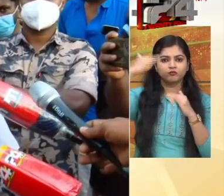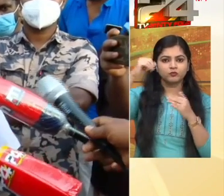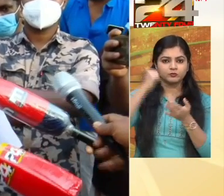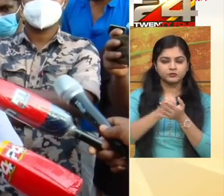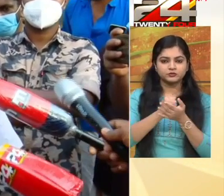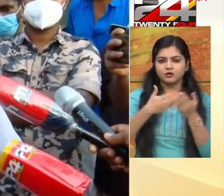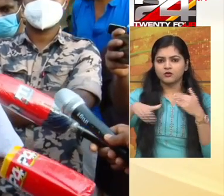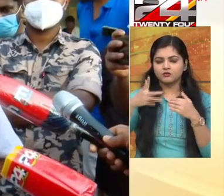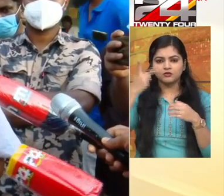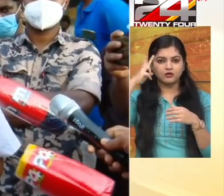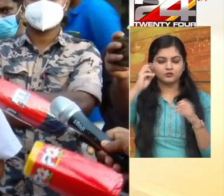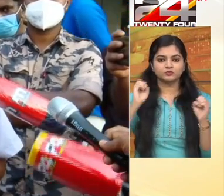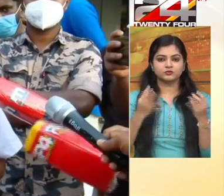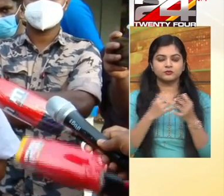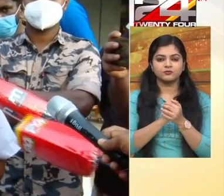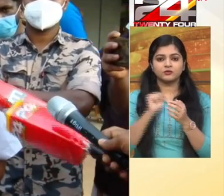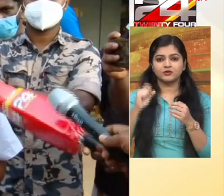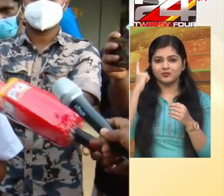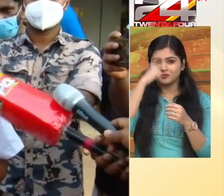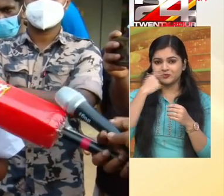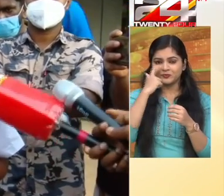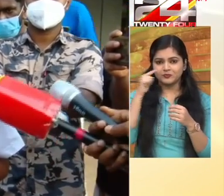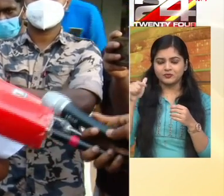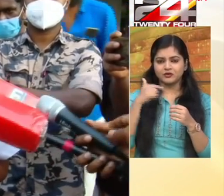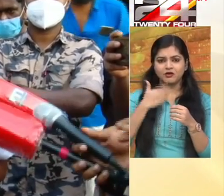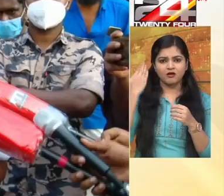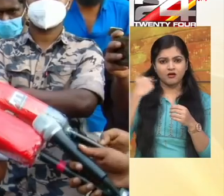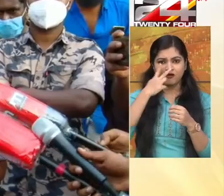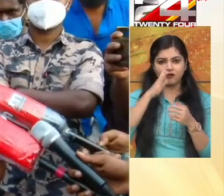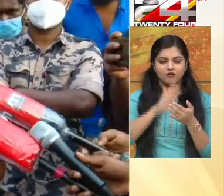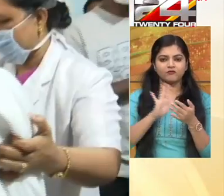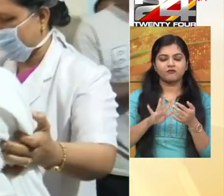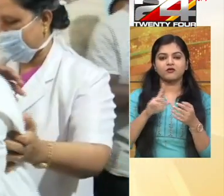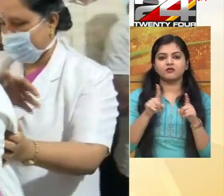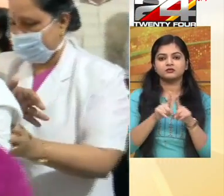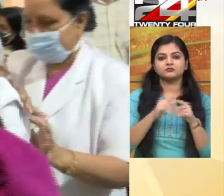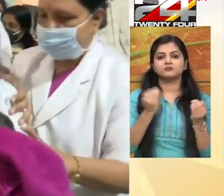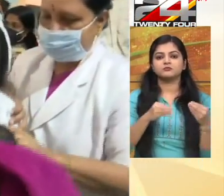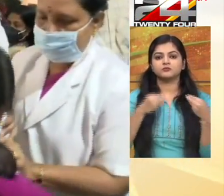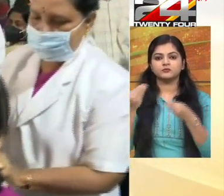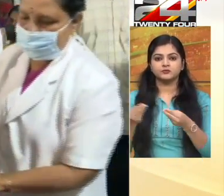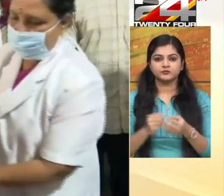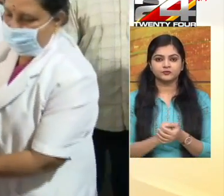ഫേസ് ക്ലിയറിലായിരുന്നു. പക്ഷേ ഇവിടെ കണ്ടിട്ടുണ്ട്. ആ ഒരു ഉറപ്പിന്മേലാണ് കുഞ്ഞിനെയും കൈ കൊടുത്തത്.